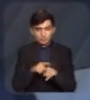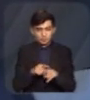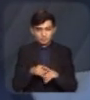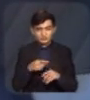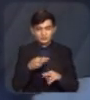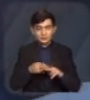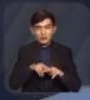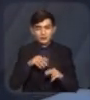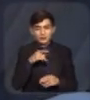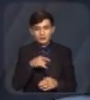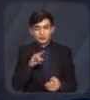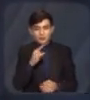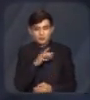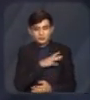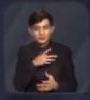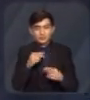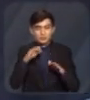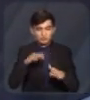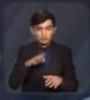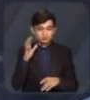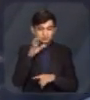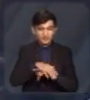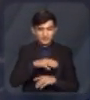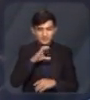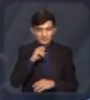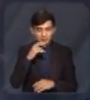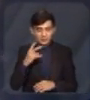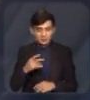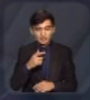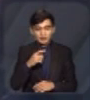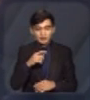место нахождение пострадавшего человека.